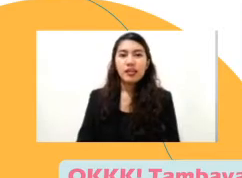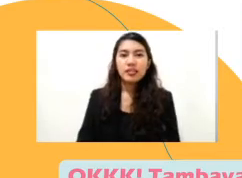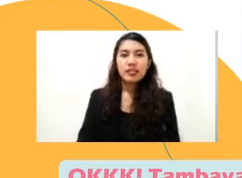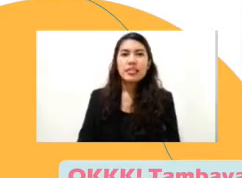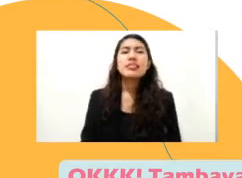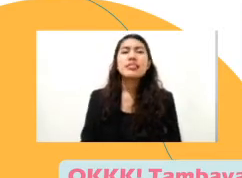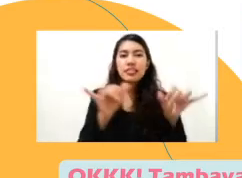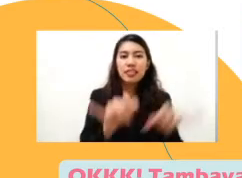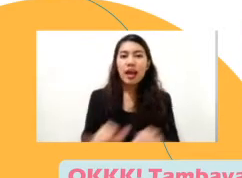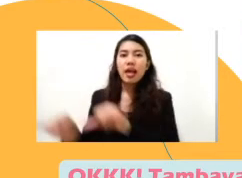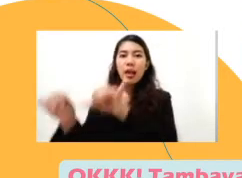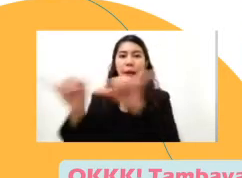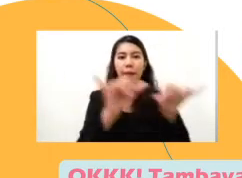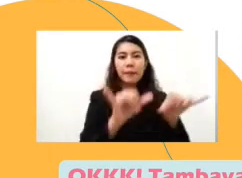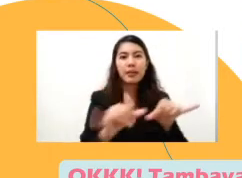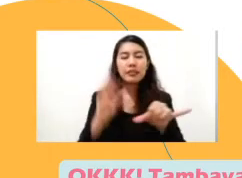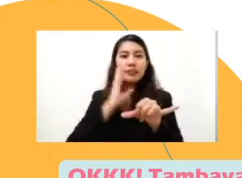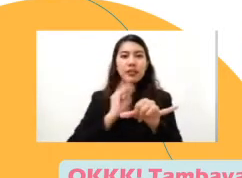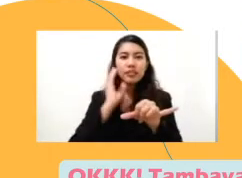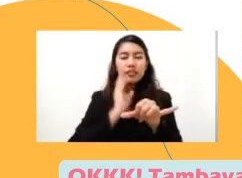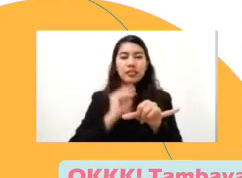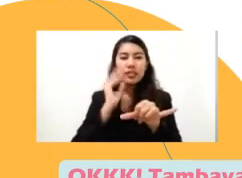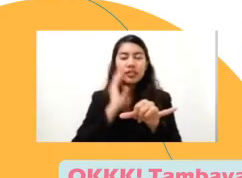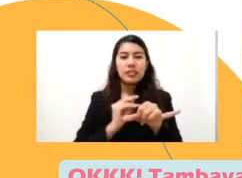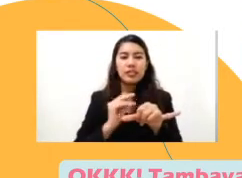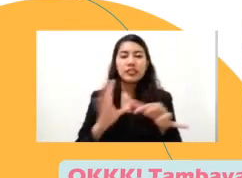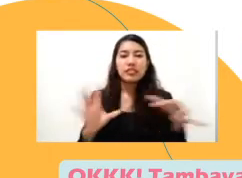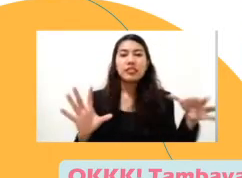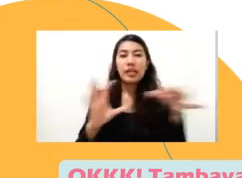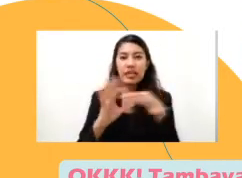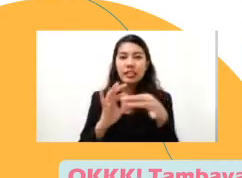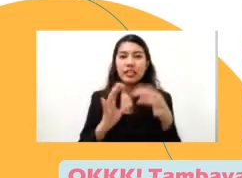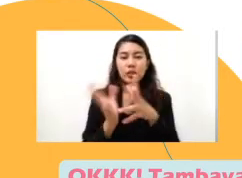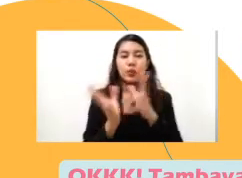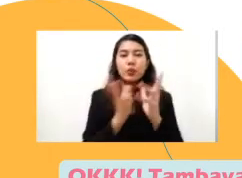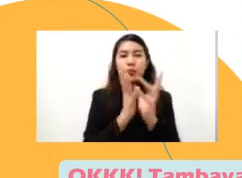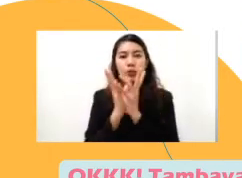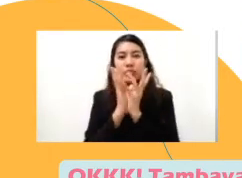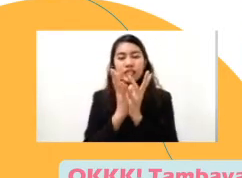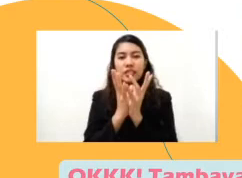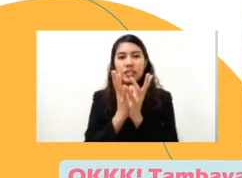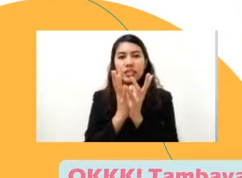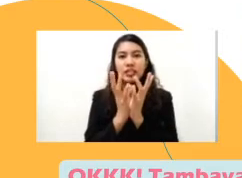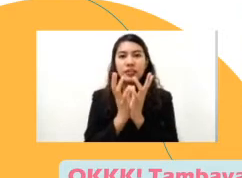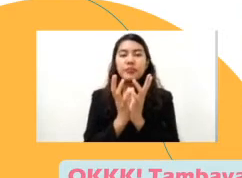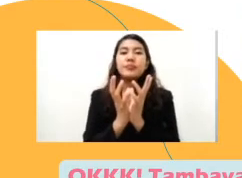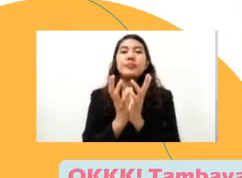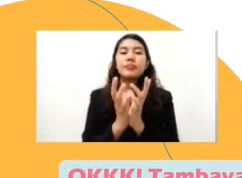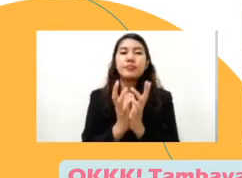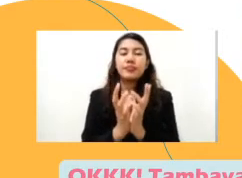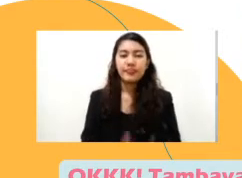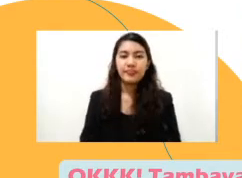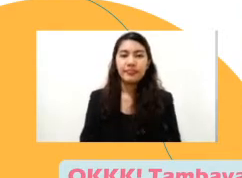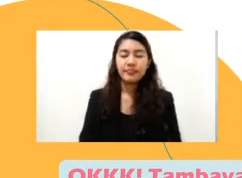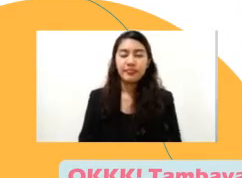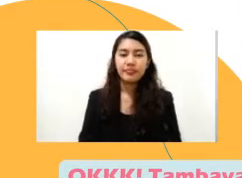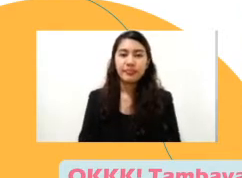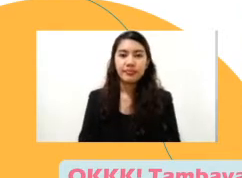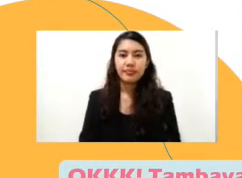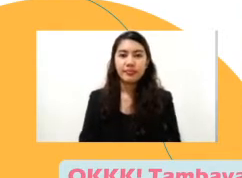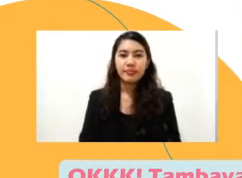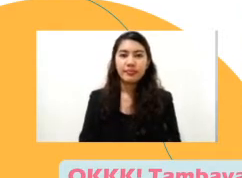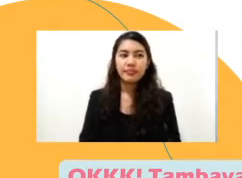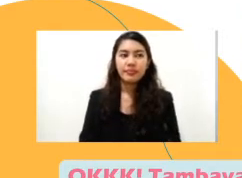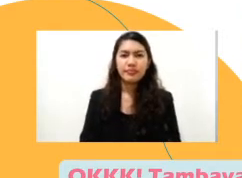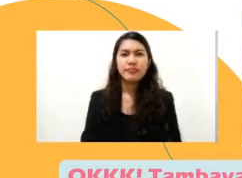Ba? Na related din sa community, pagbubuo ng community. Yeah. I think